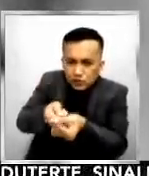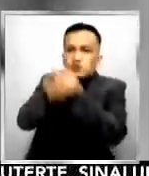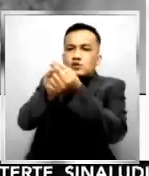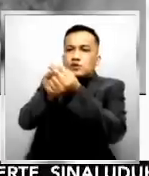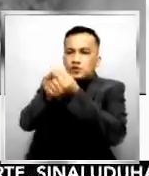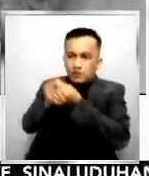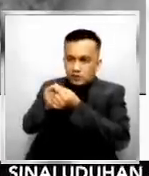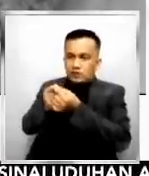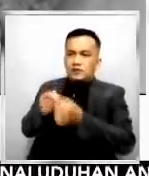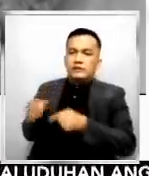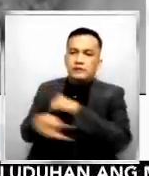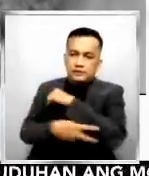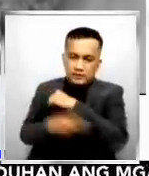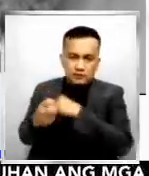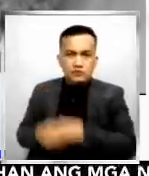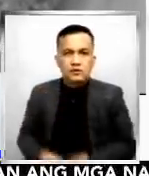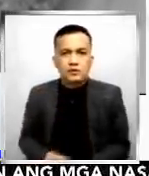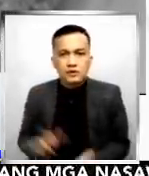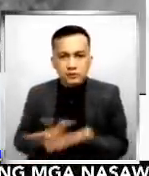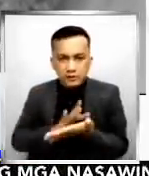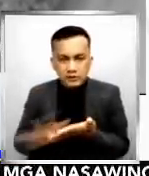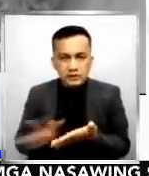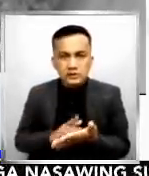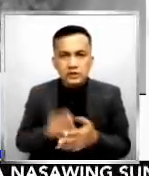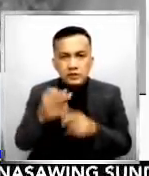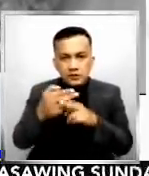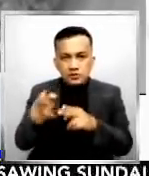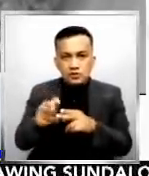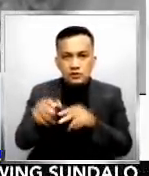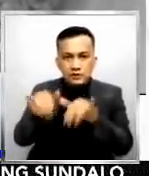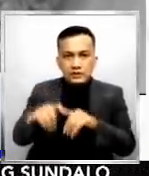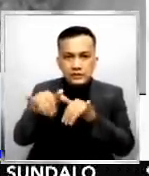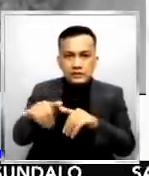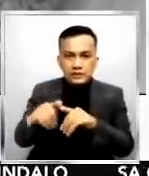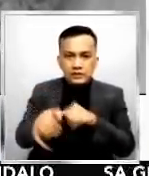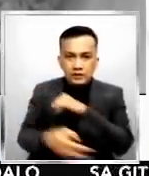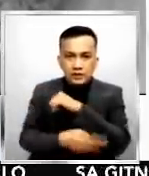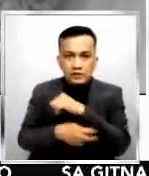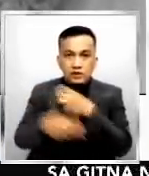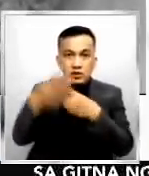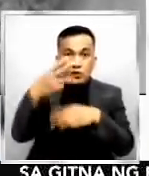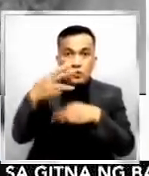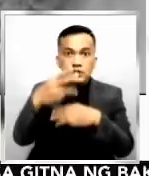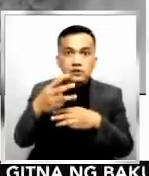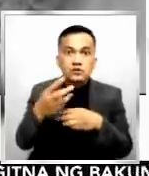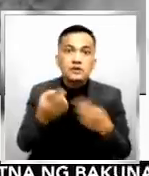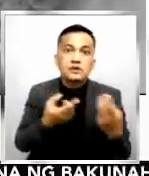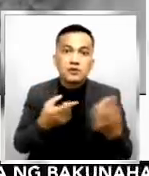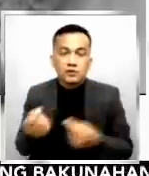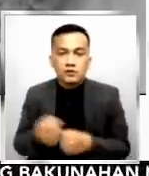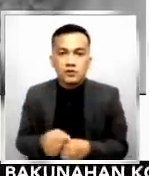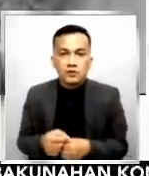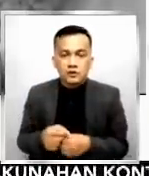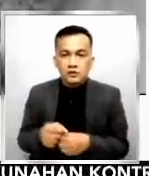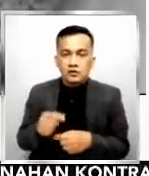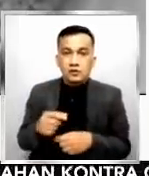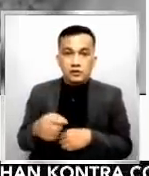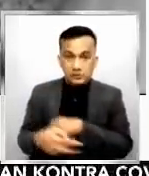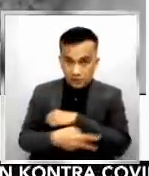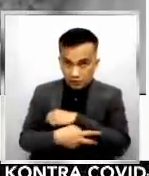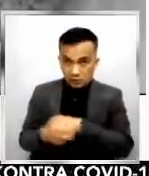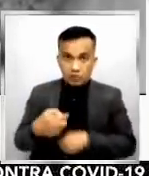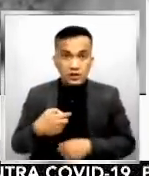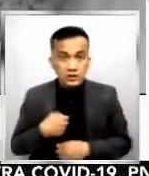gadgets. Ilang minuto ring nagtagal ang nakawan na sa bintana lang isinakatuparan. Nakuha po sa akin yung isang cellphone,